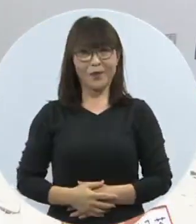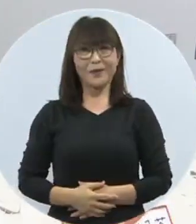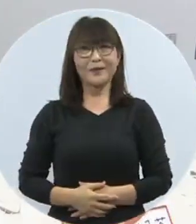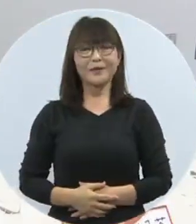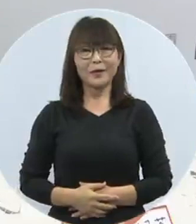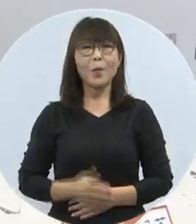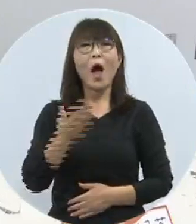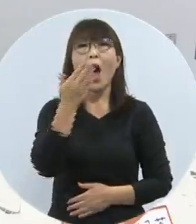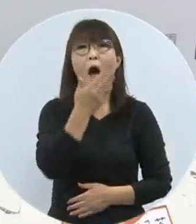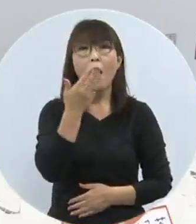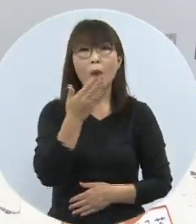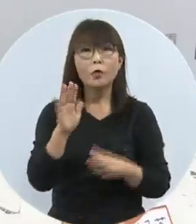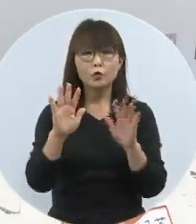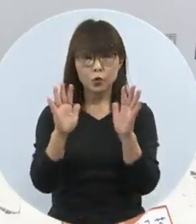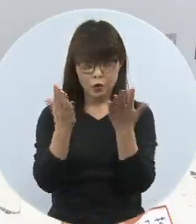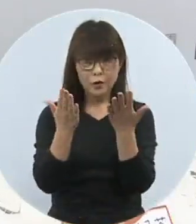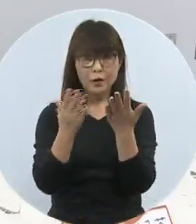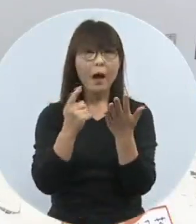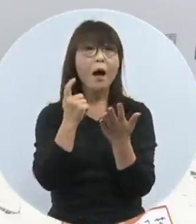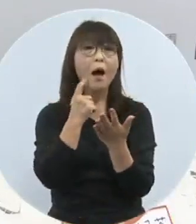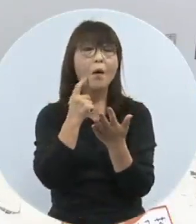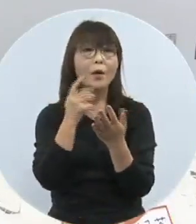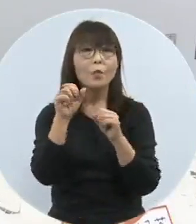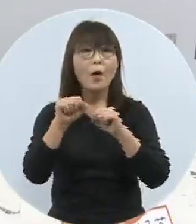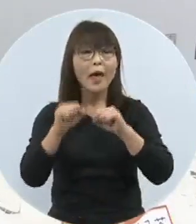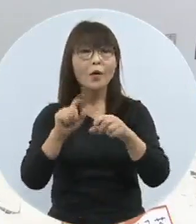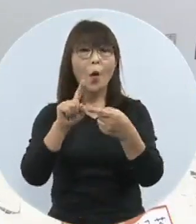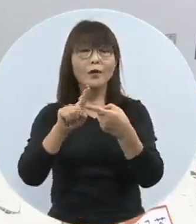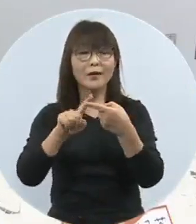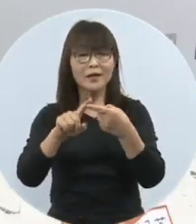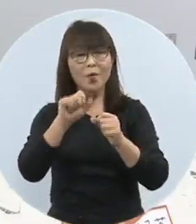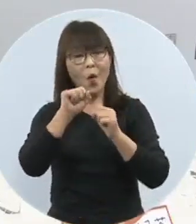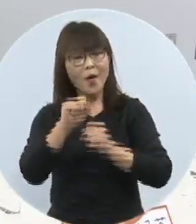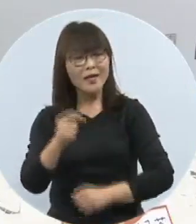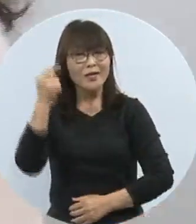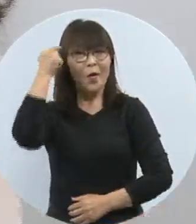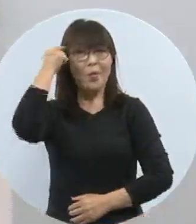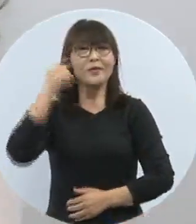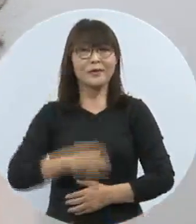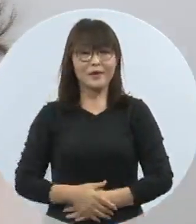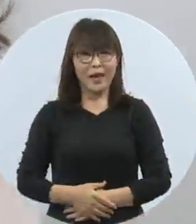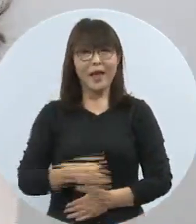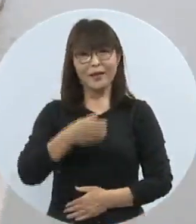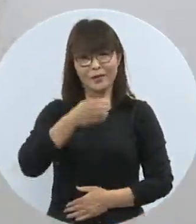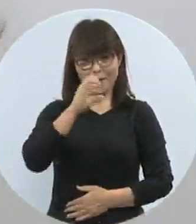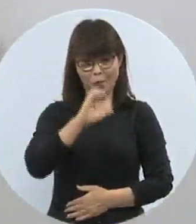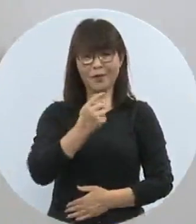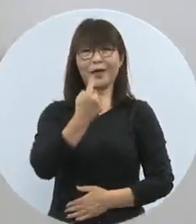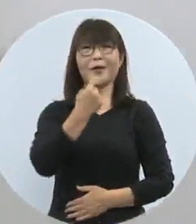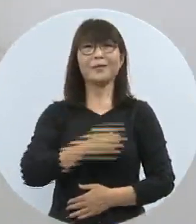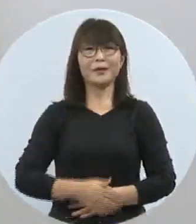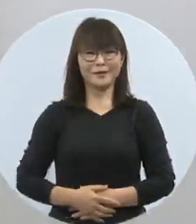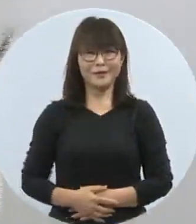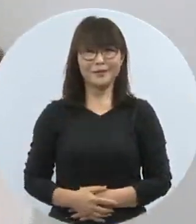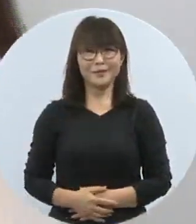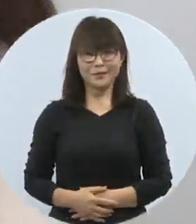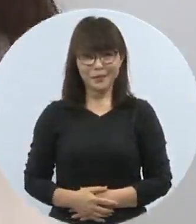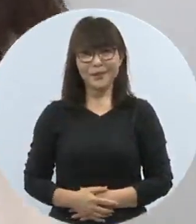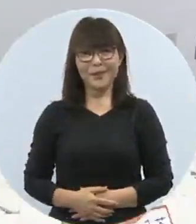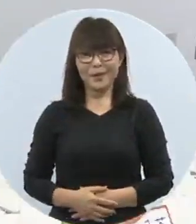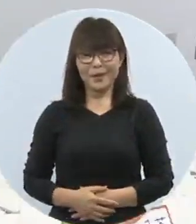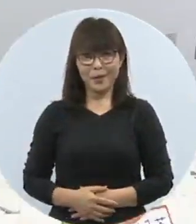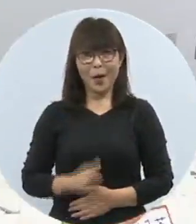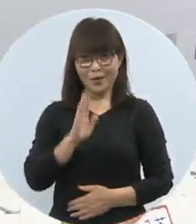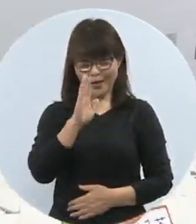ですか？ はい、なんか甘さもないし、歯にもまあ健康的にもなんかいいような気がして飲んでるんですけど、じゃあ行ってみましょう